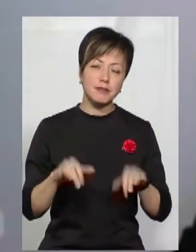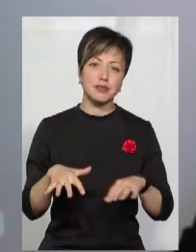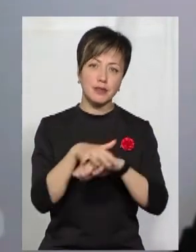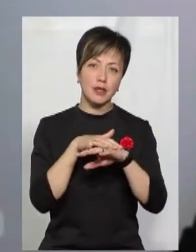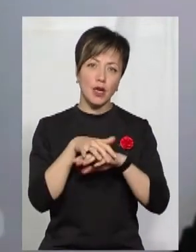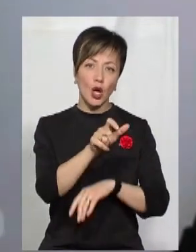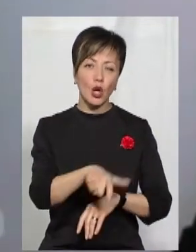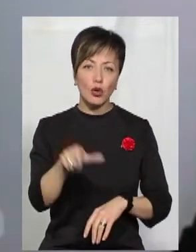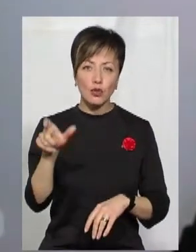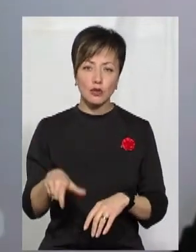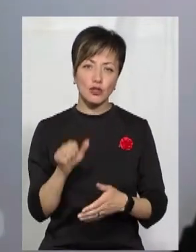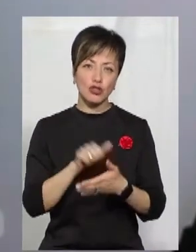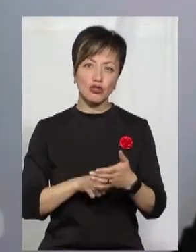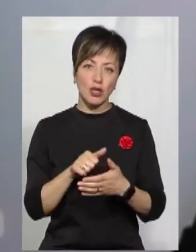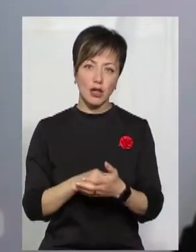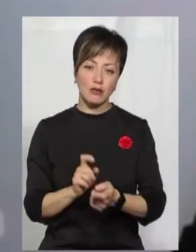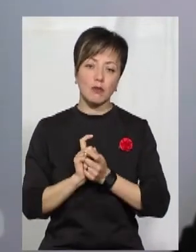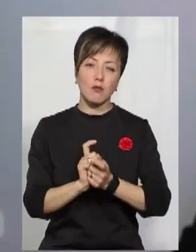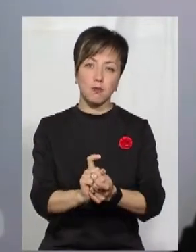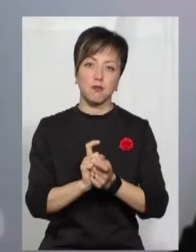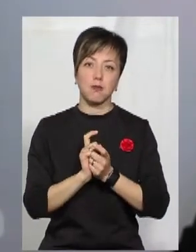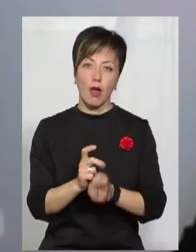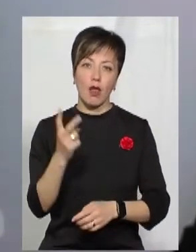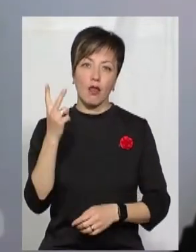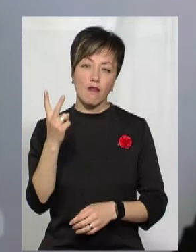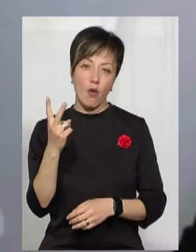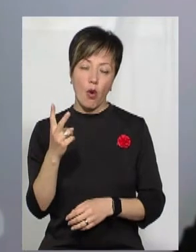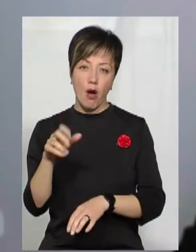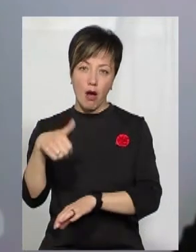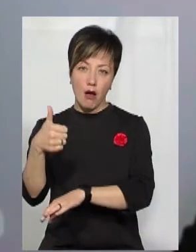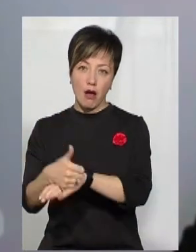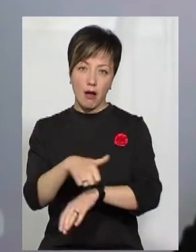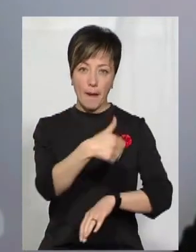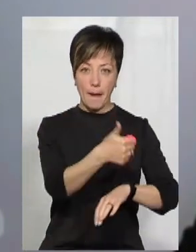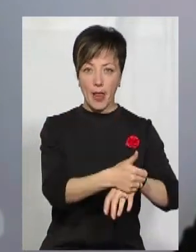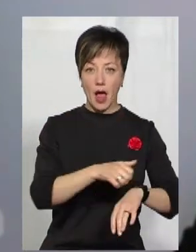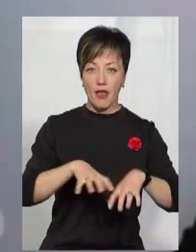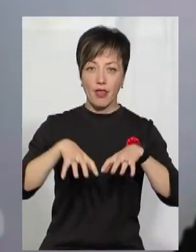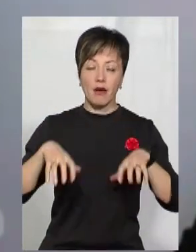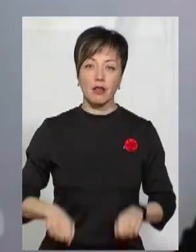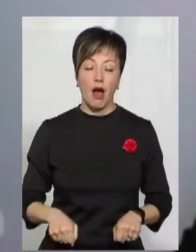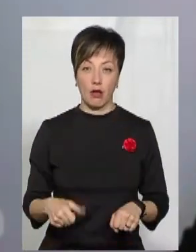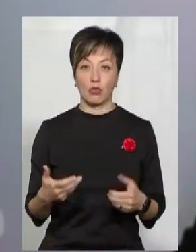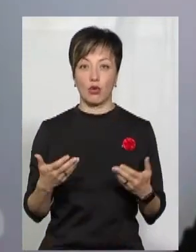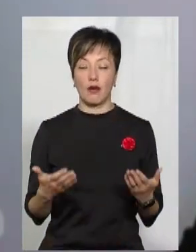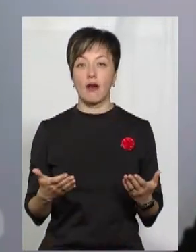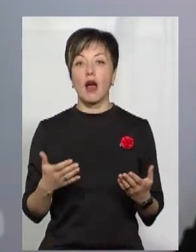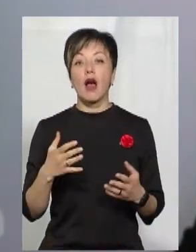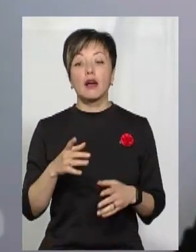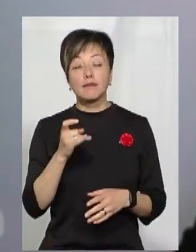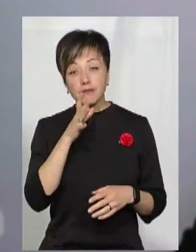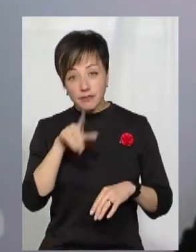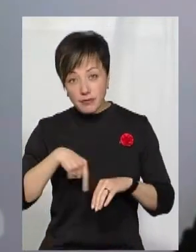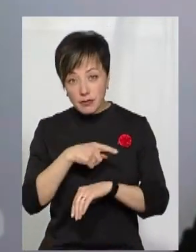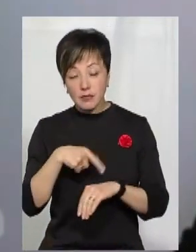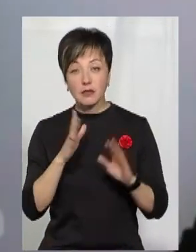через протистояння, так би мовити, двох диктаторів. Ось. І я думаю, що з часом будуть відкриватися якісь нові історичні дані.